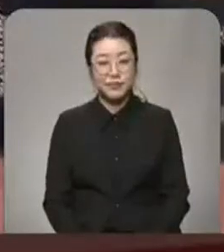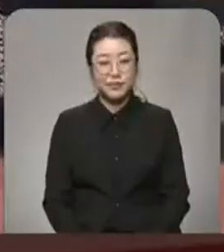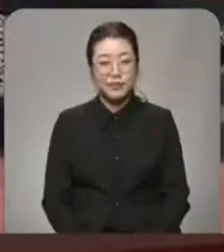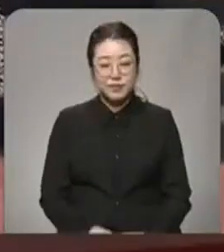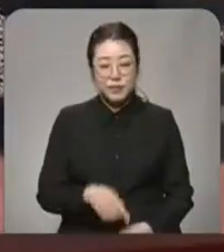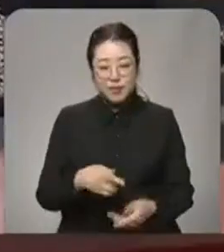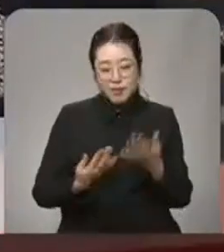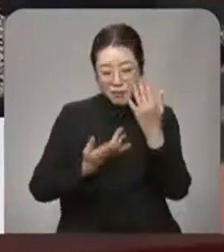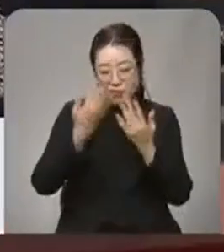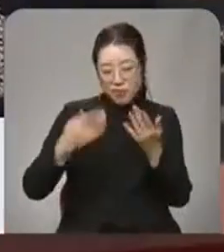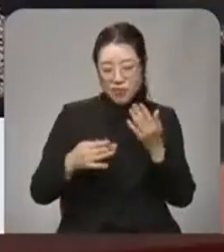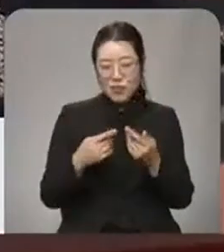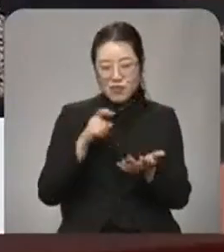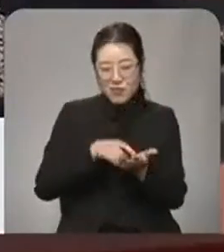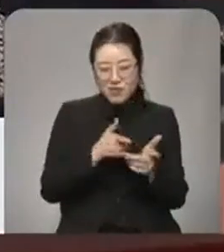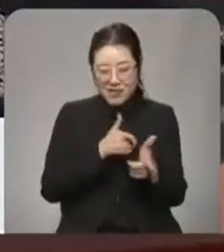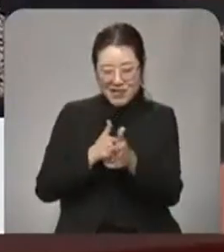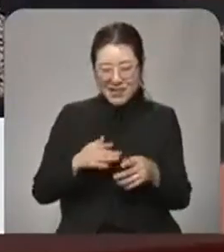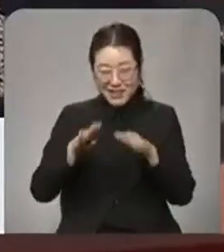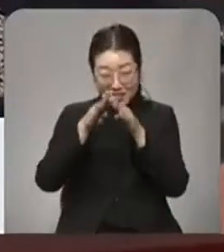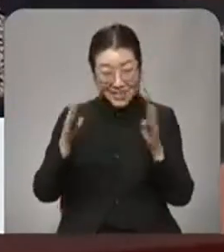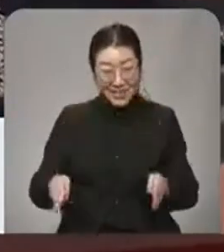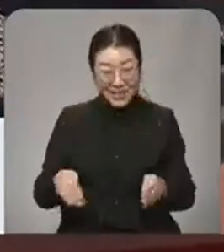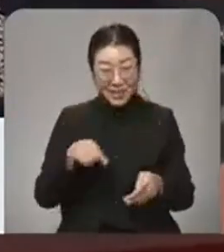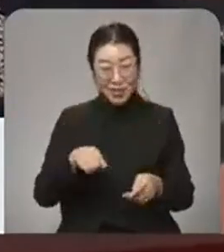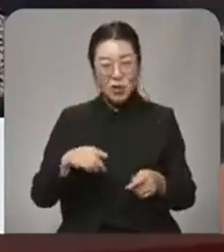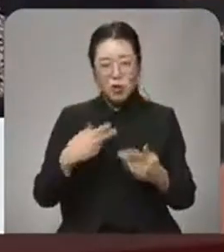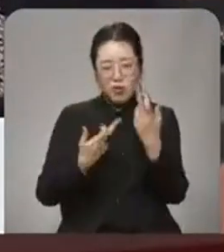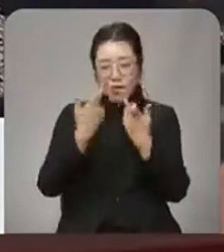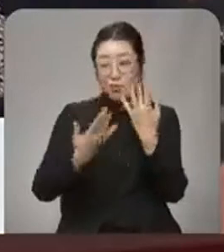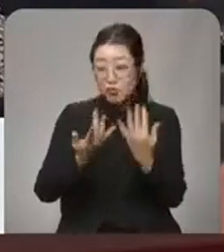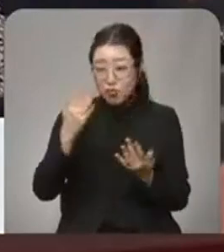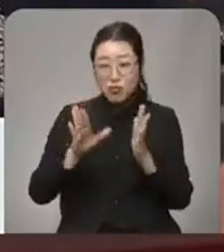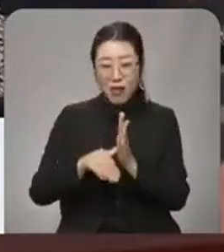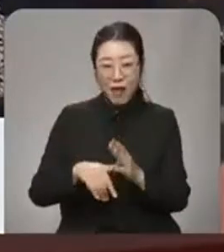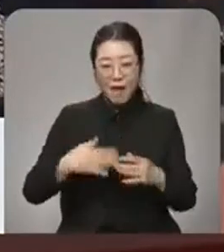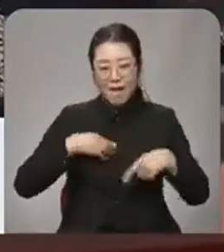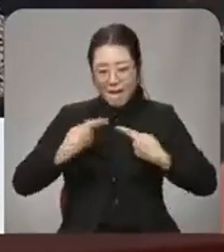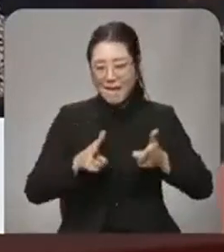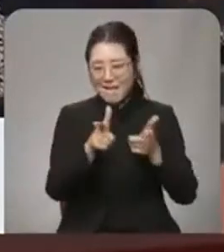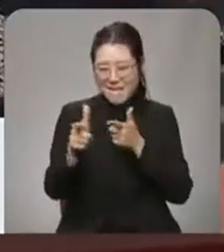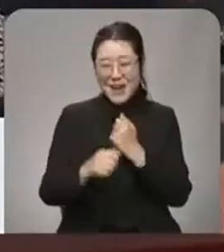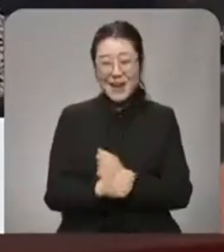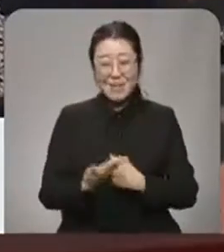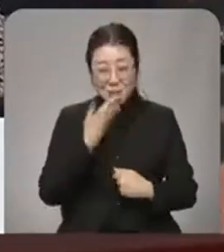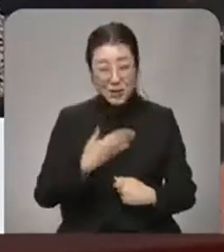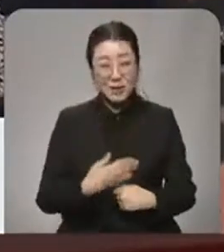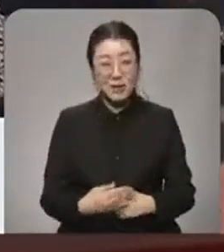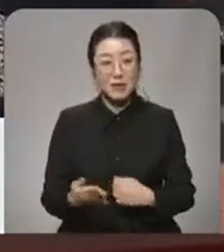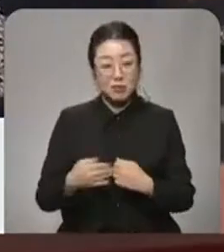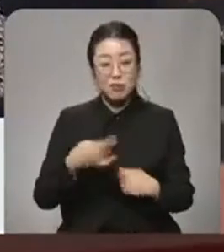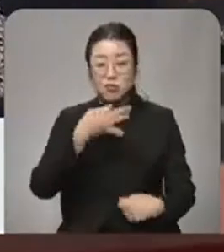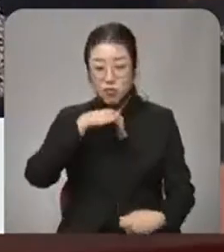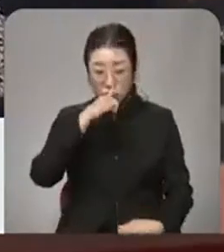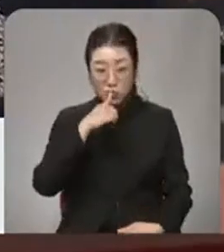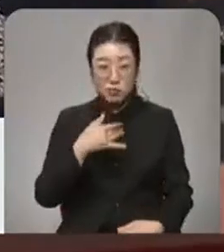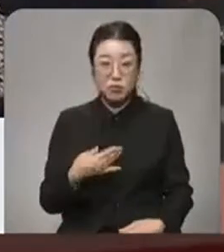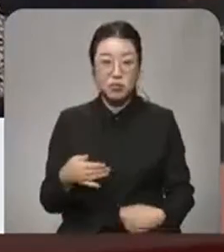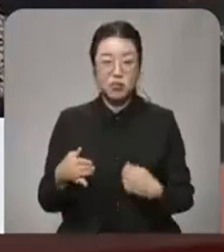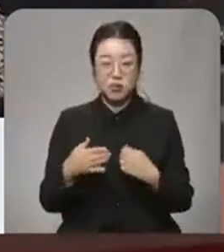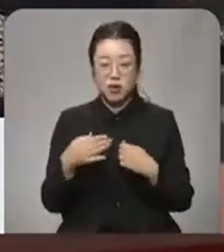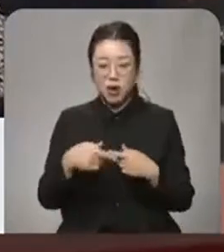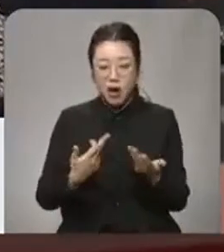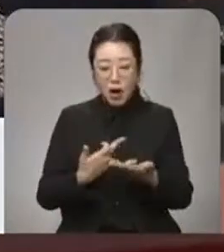비상 소화 장치 등 산불 초기 주민들이 진화에 참여할 수 있어 피해를 최소화하는 데 효과가 있습니다. 이런 이유로